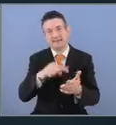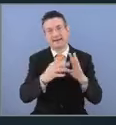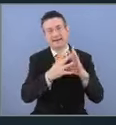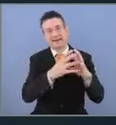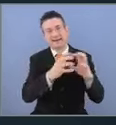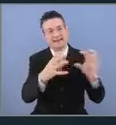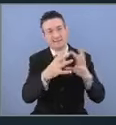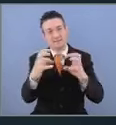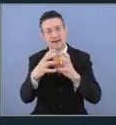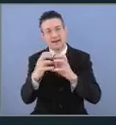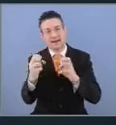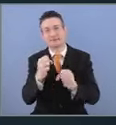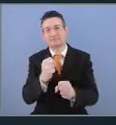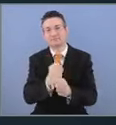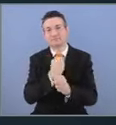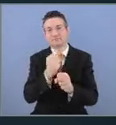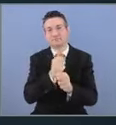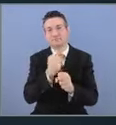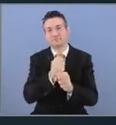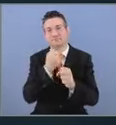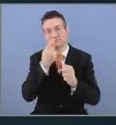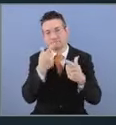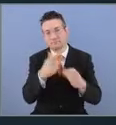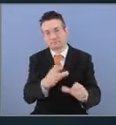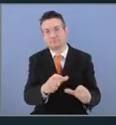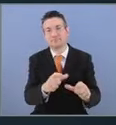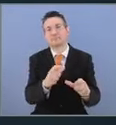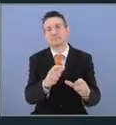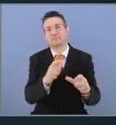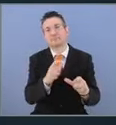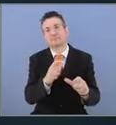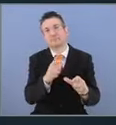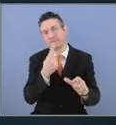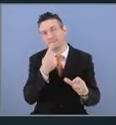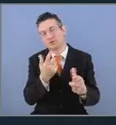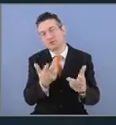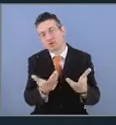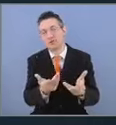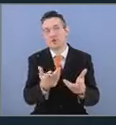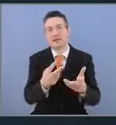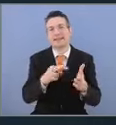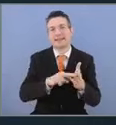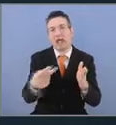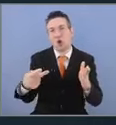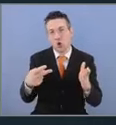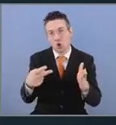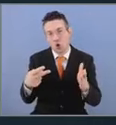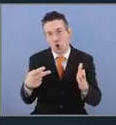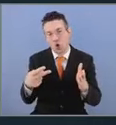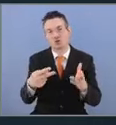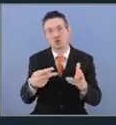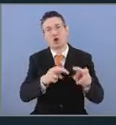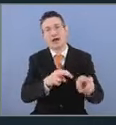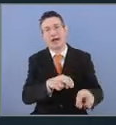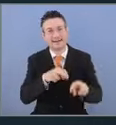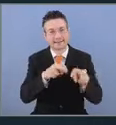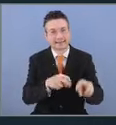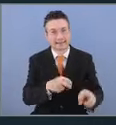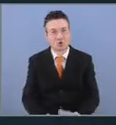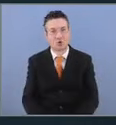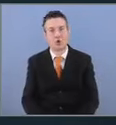settore, del tecnologico agricolo, proprio perché in ambito automotive